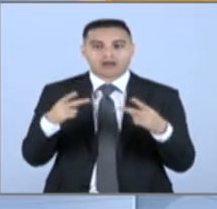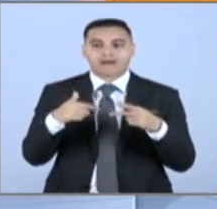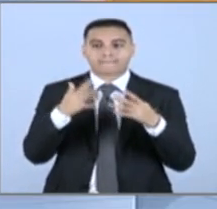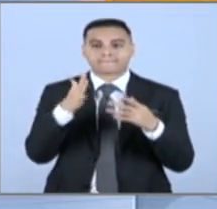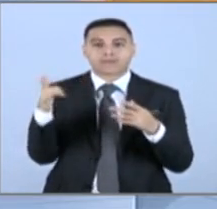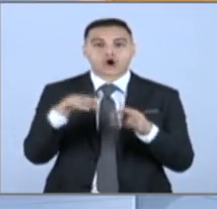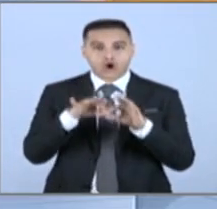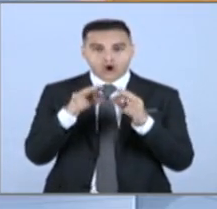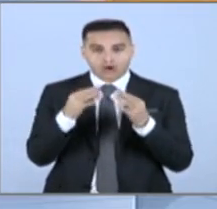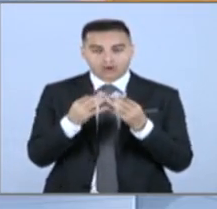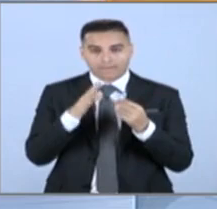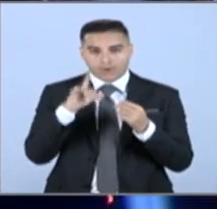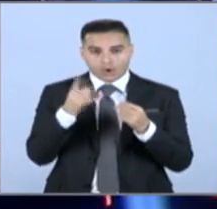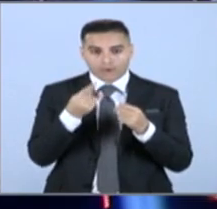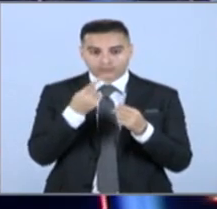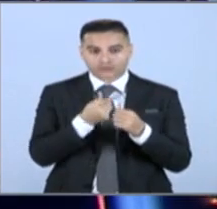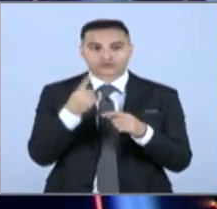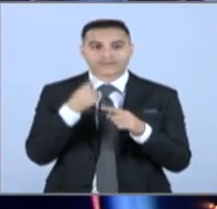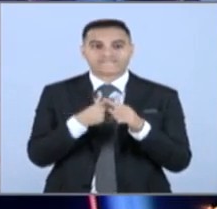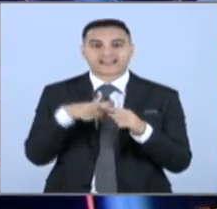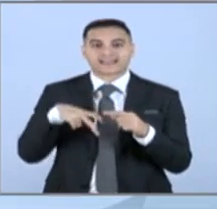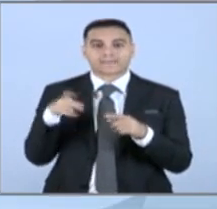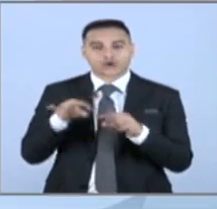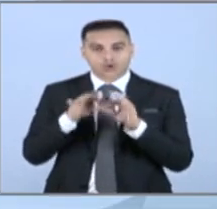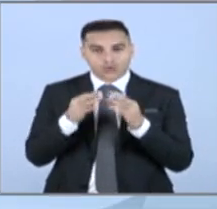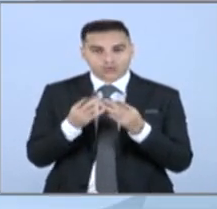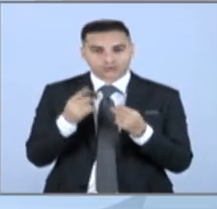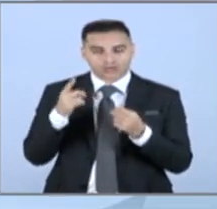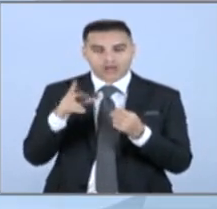115 عيلة دابس، 80 عيلة الجمولة.